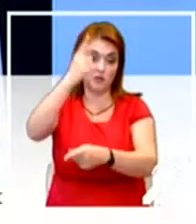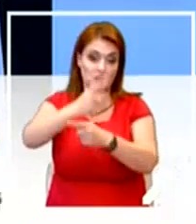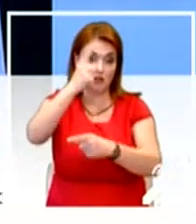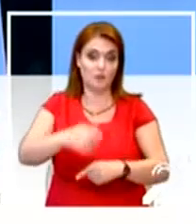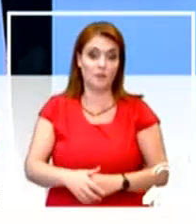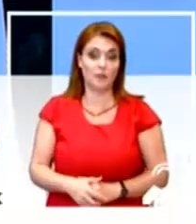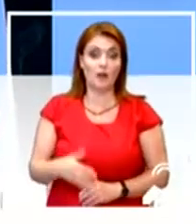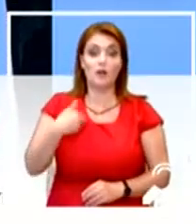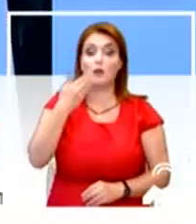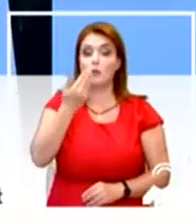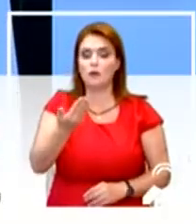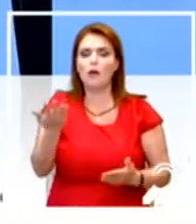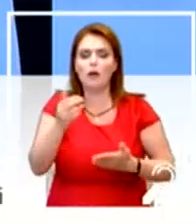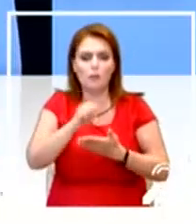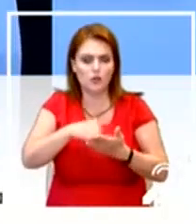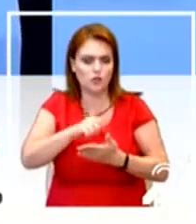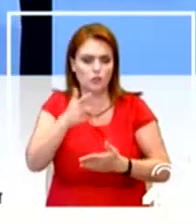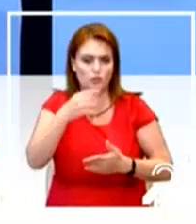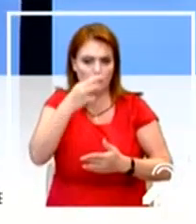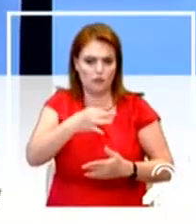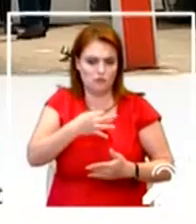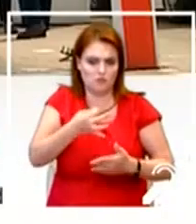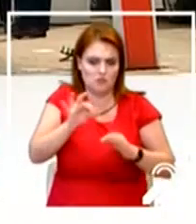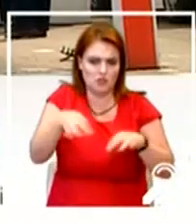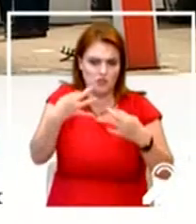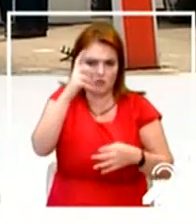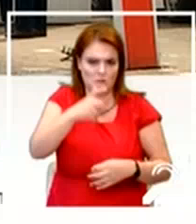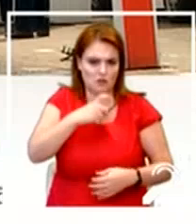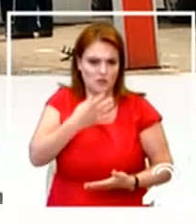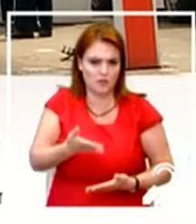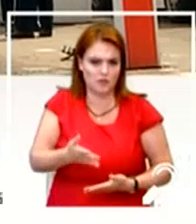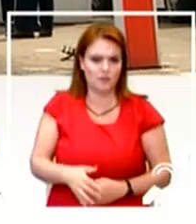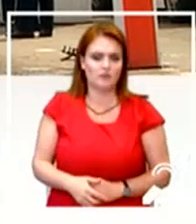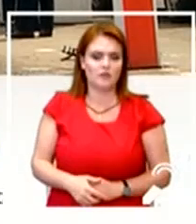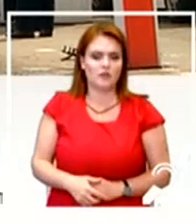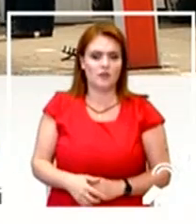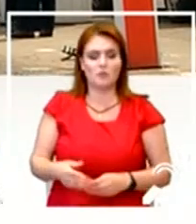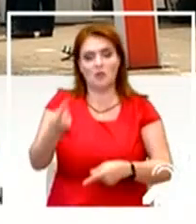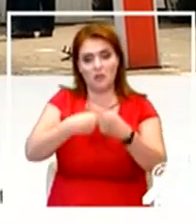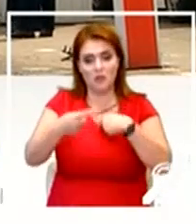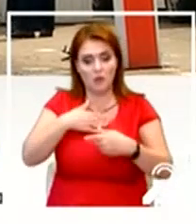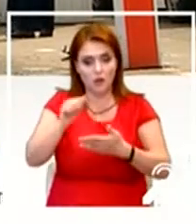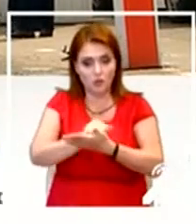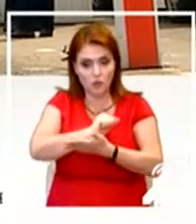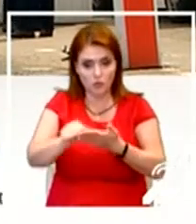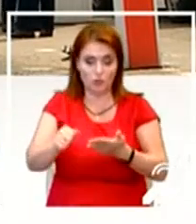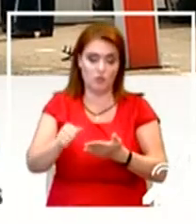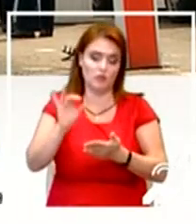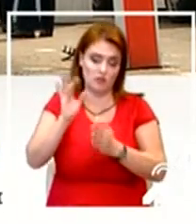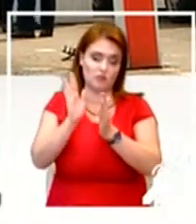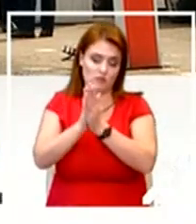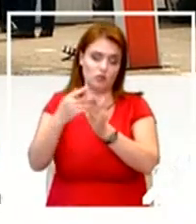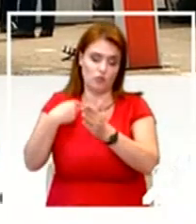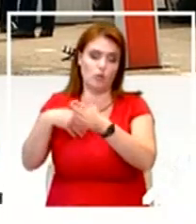sunt motivele, vrei să afli motivii de cui ceri la ministerul lor. Am mânat actele înapoi și am ieșit de pe teritoriul lor. Se duci